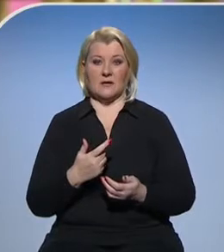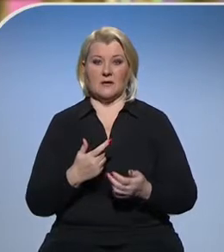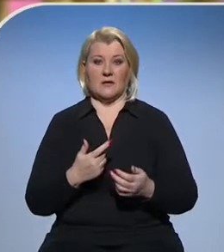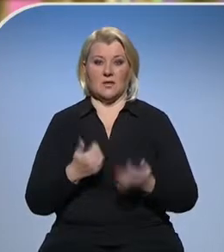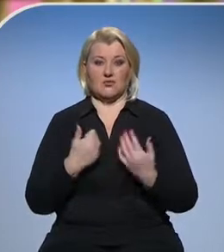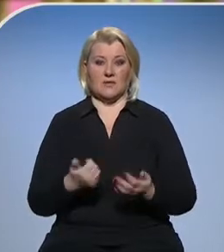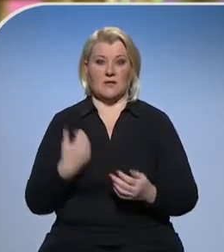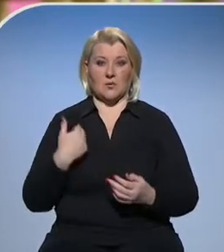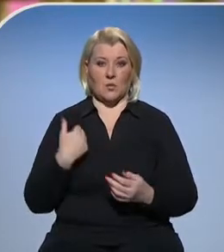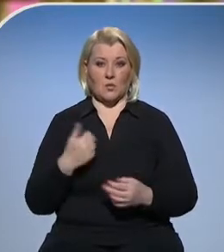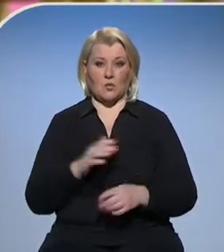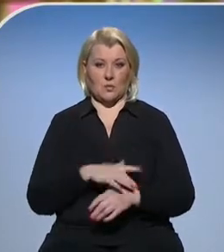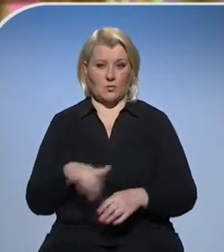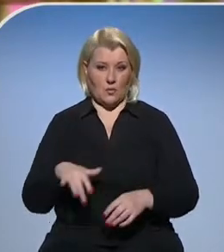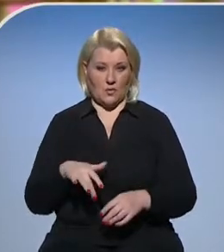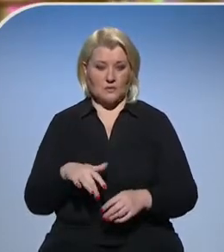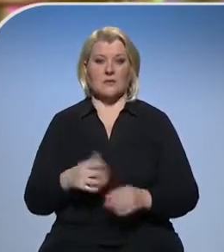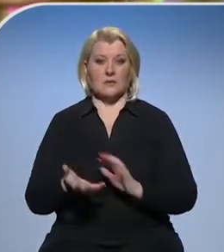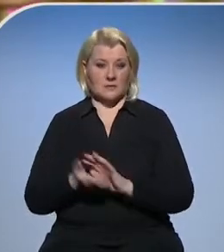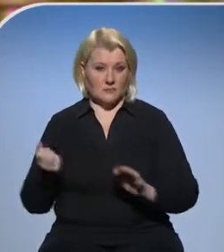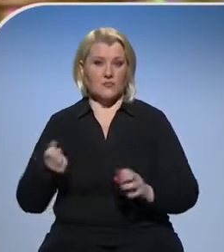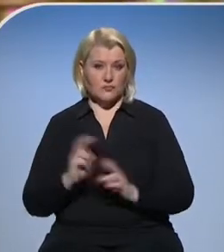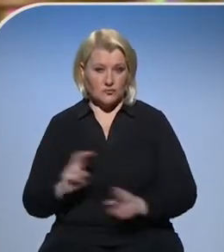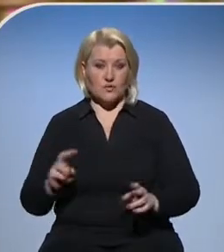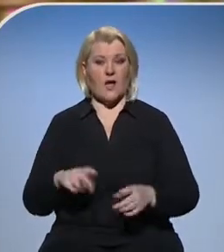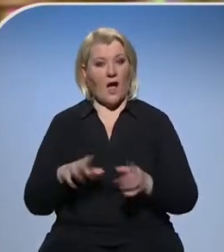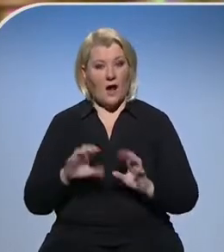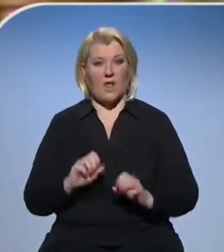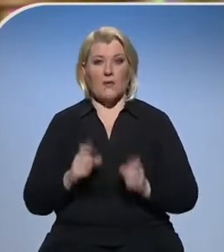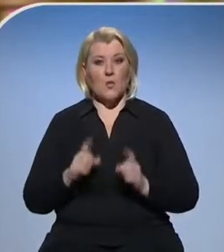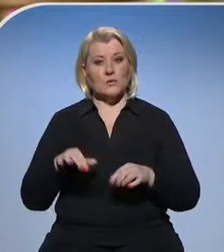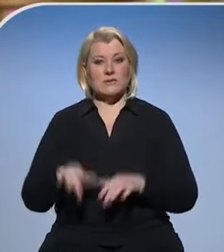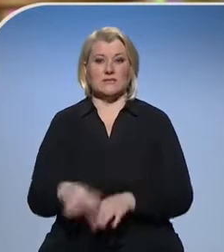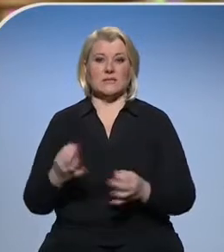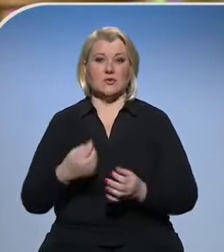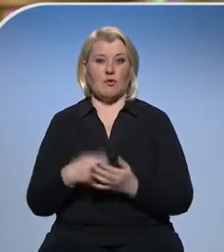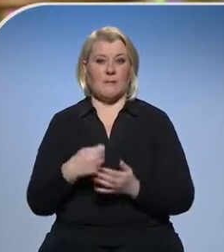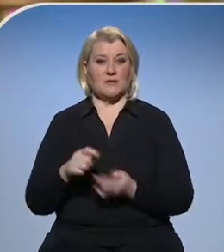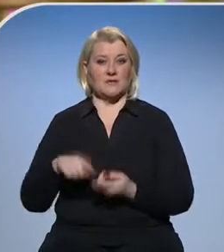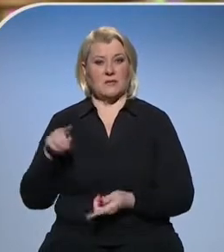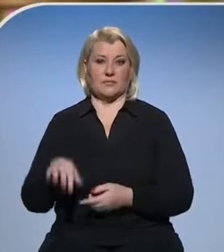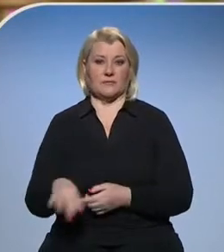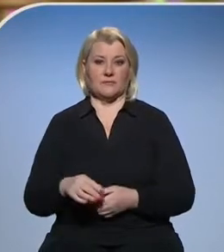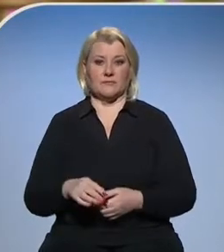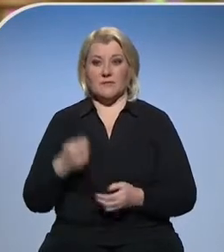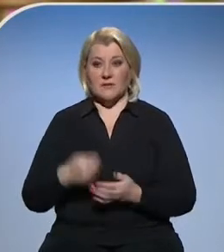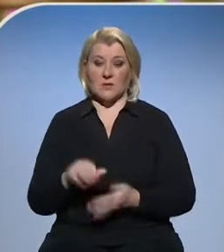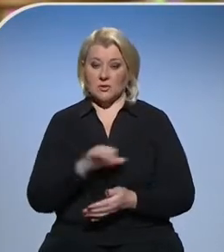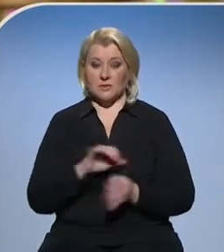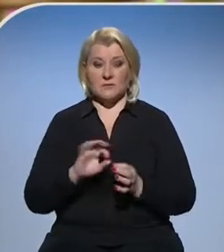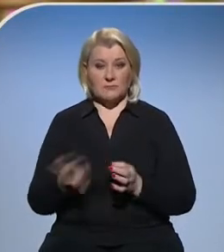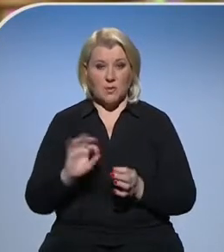v 60, tak můžete, ale je potřeba samozřejmě naspořit nějakou adekvátní částku. Takže čím dřív začnete,